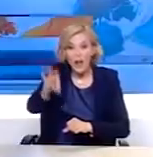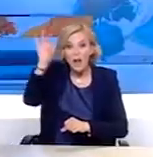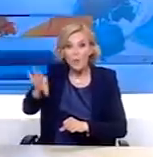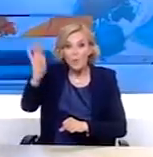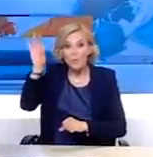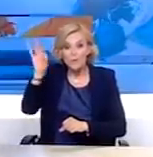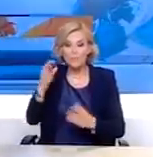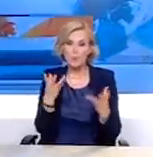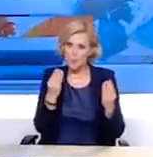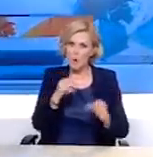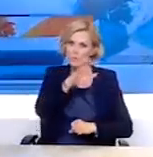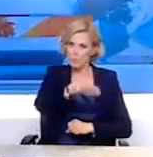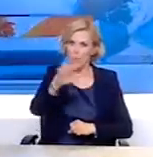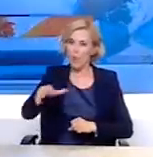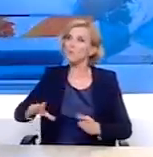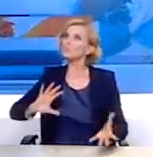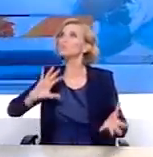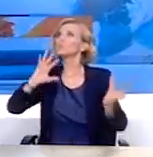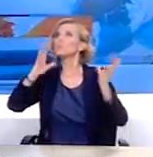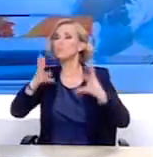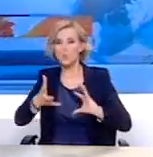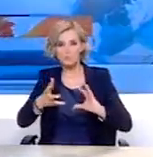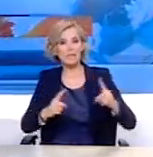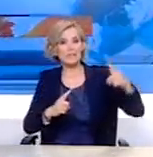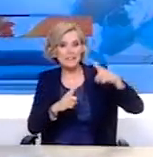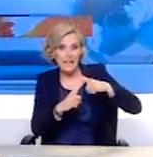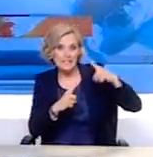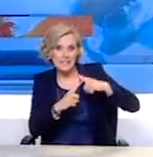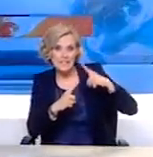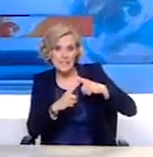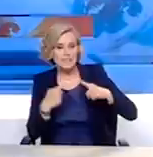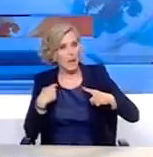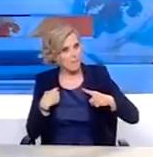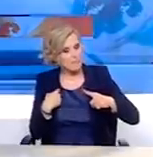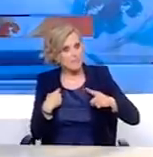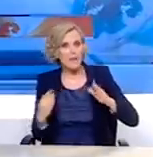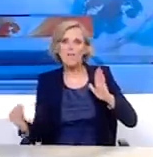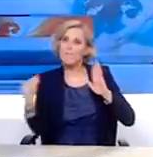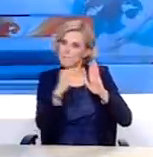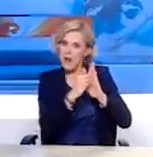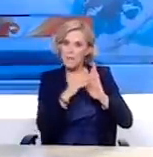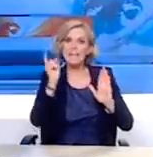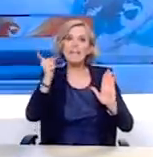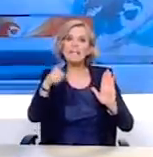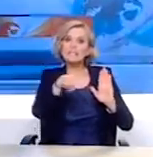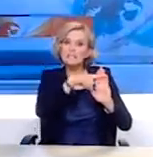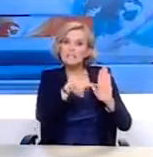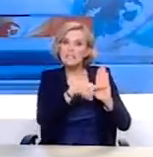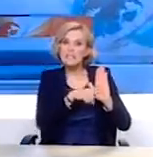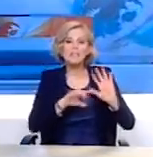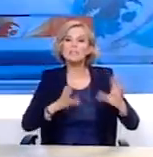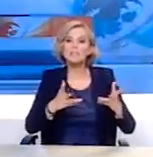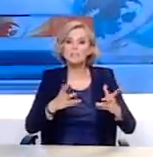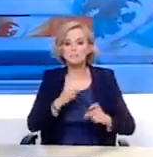Στις περισσότερες χώρες του κόσμου, για την επιβεβαίωση της νόσου, με τα κριτήρια που έχουμε βάλει σαν επιστημονική ομάδα και στην Ελλάδα, χρησιμοποιούνται τα